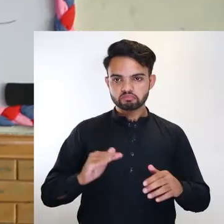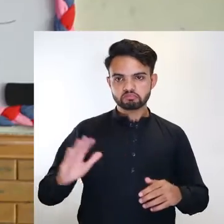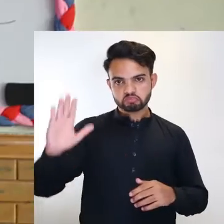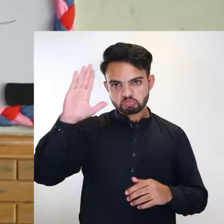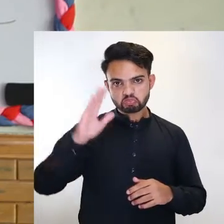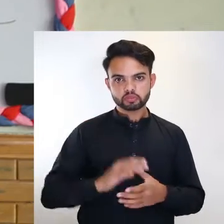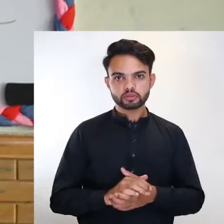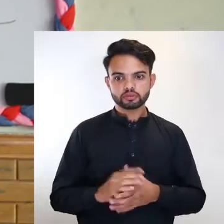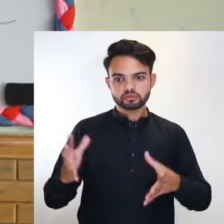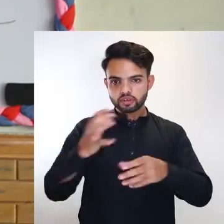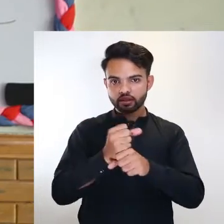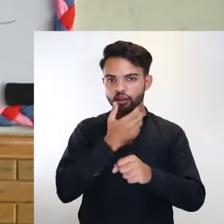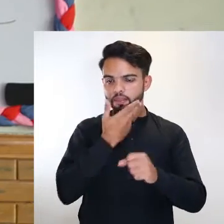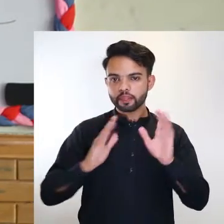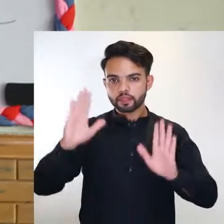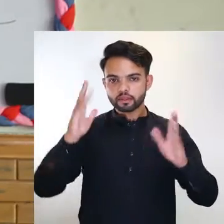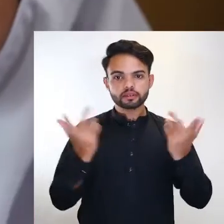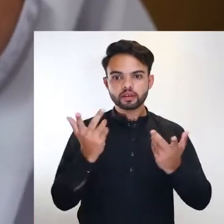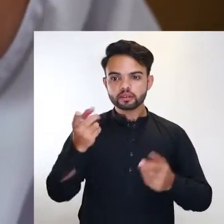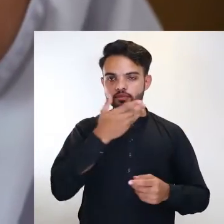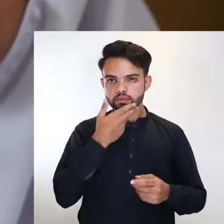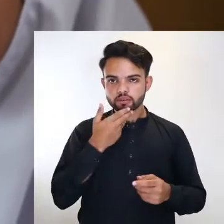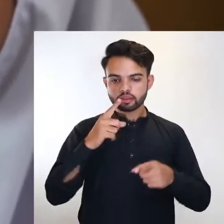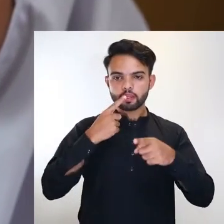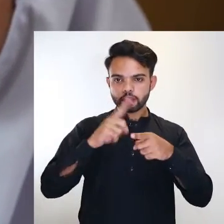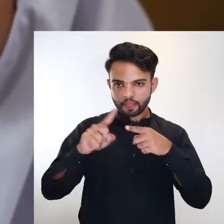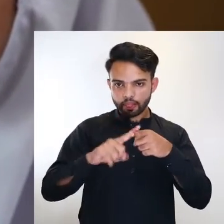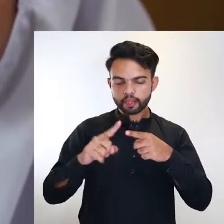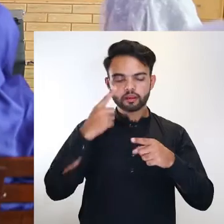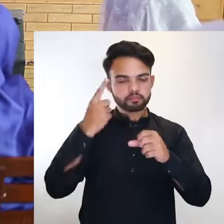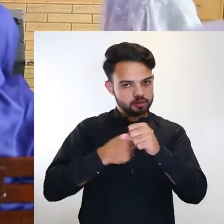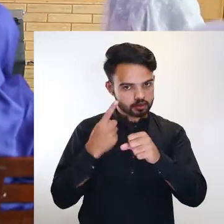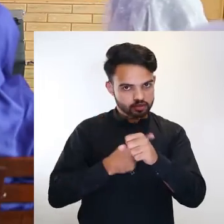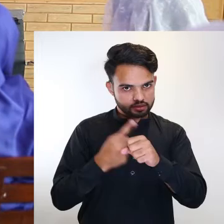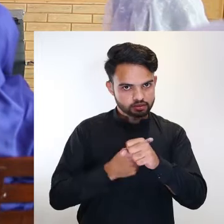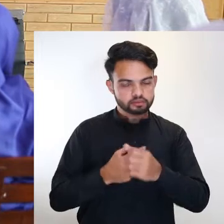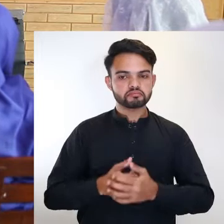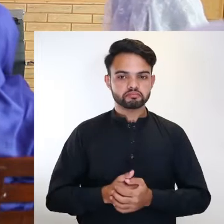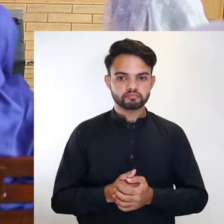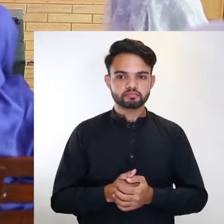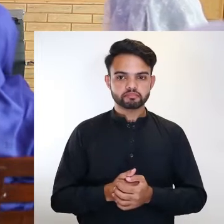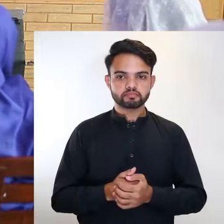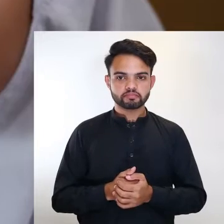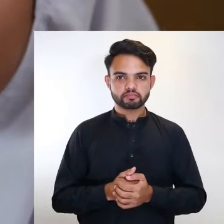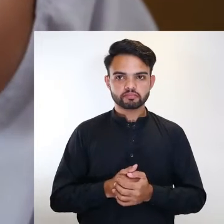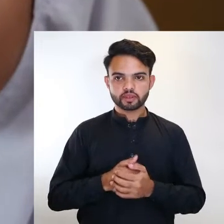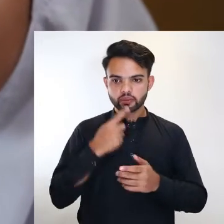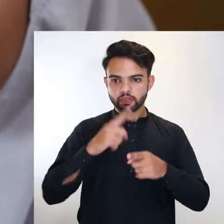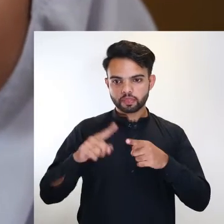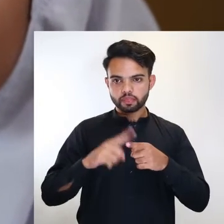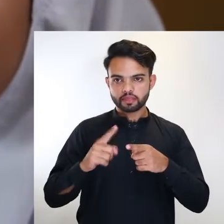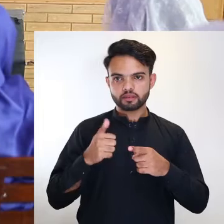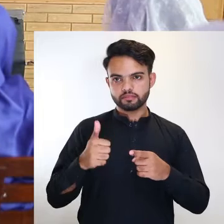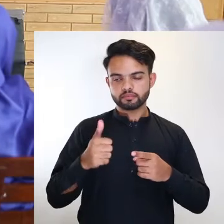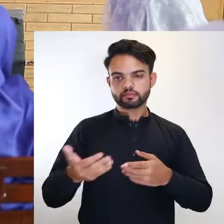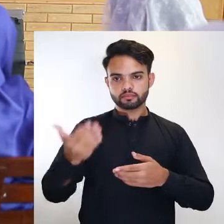बहुत सारे बच्चे जो हैं वो सब्जियां पसंद करते हैं। आपको क्या पसंद है? गाजर और प्याज। प्याज और गाजर? गाजर खाया कर, उससे नज़र बहुत अच्छी